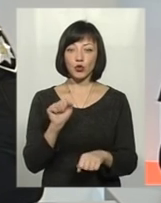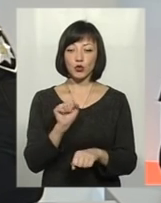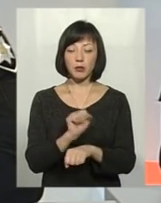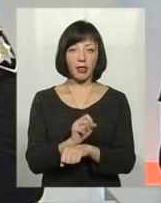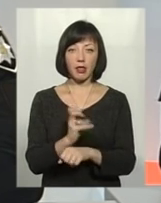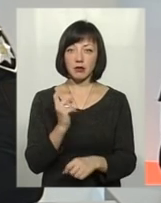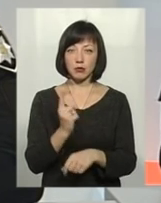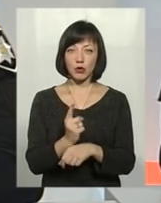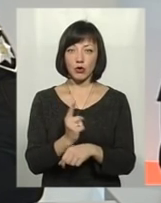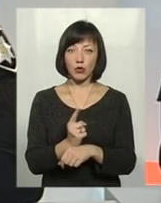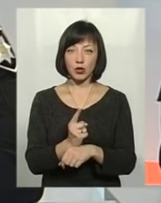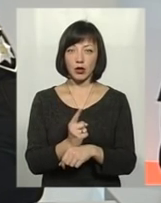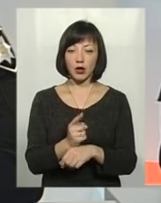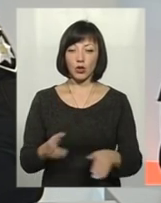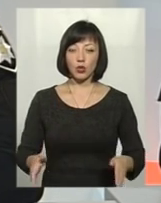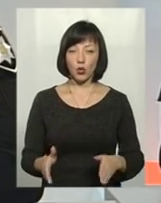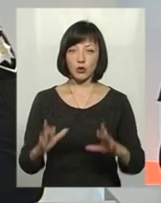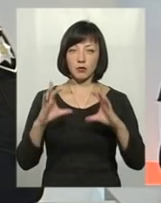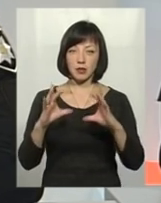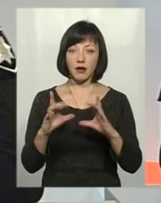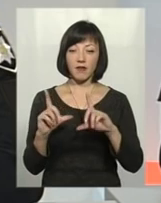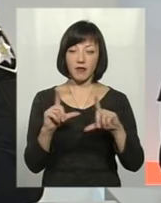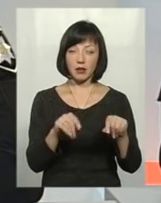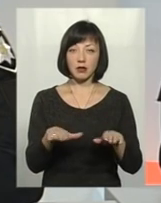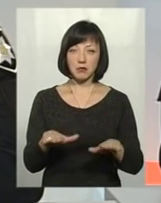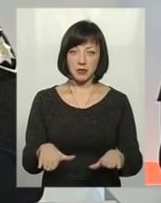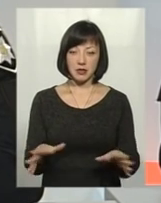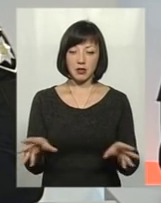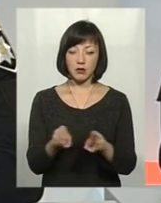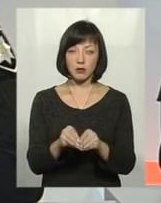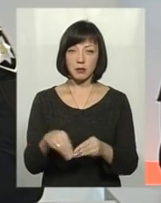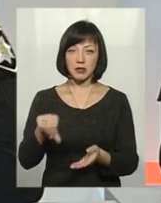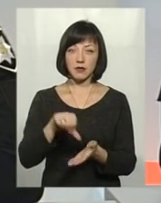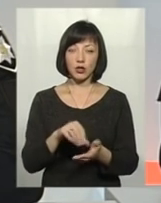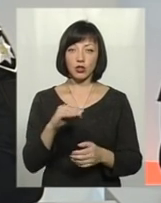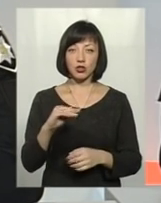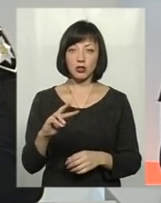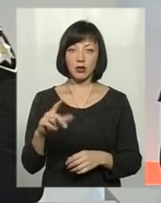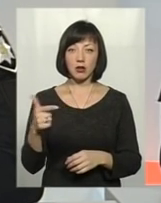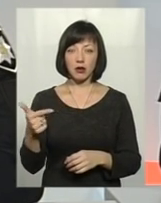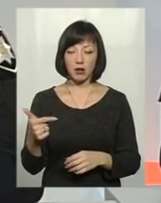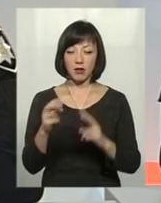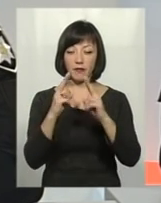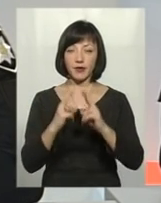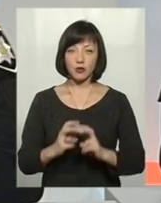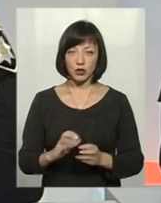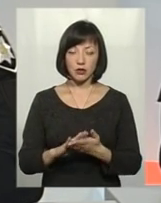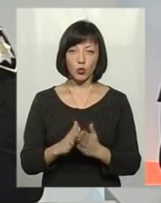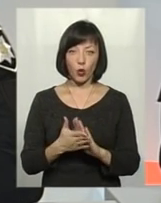знаком. Необхідно буде виїхати на місце разом з представниками управління житлово-комунального господарства, вивчити